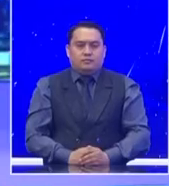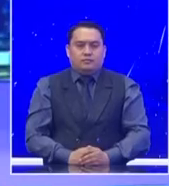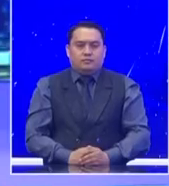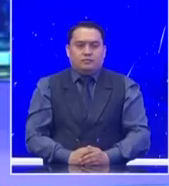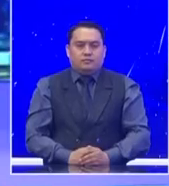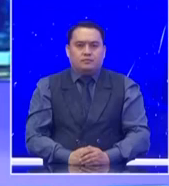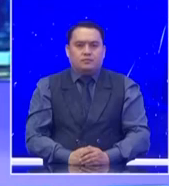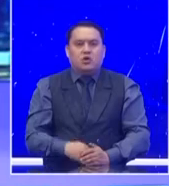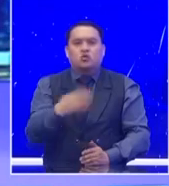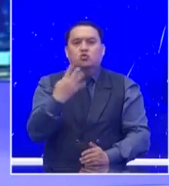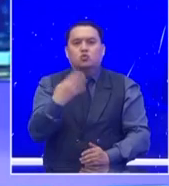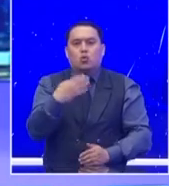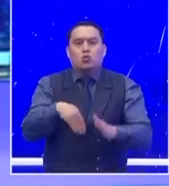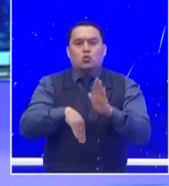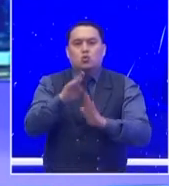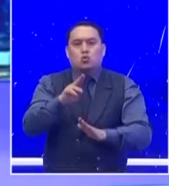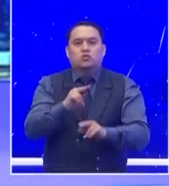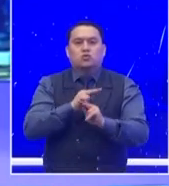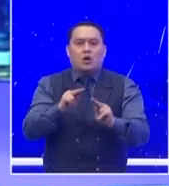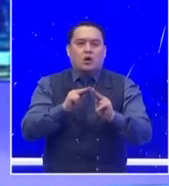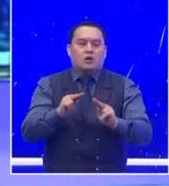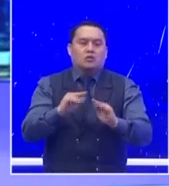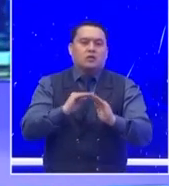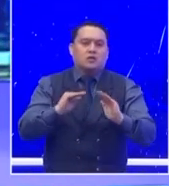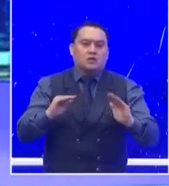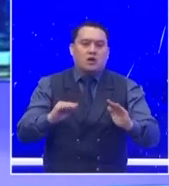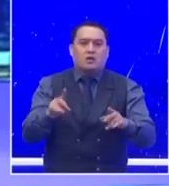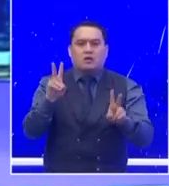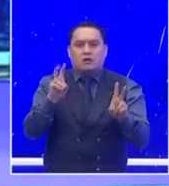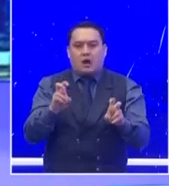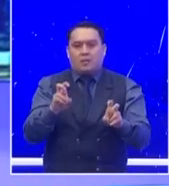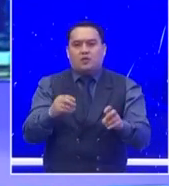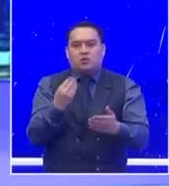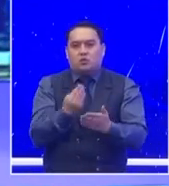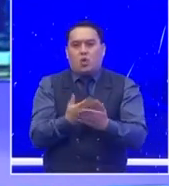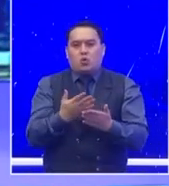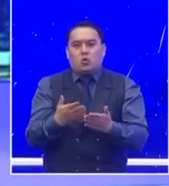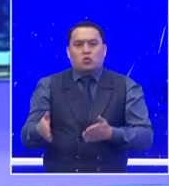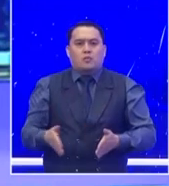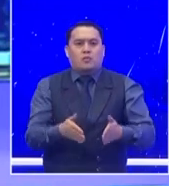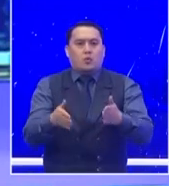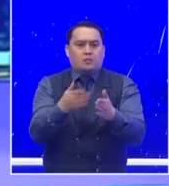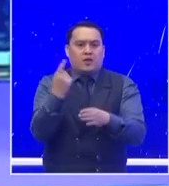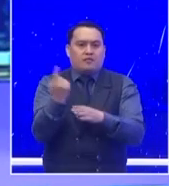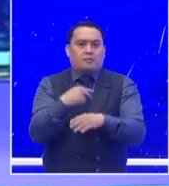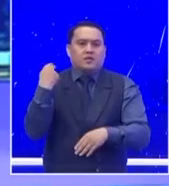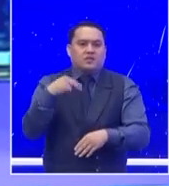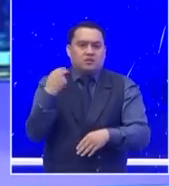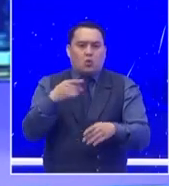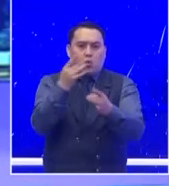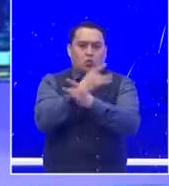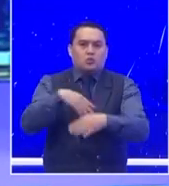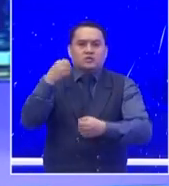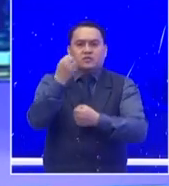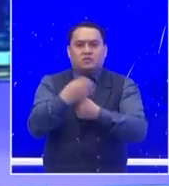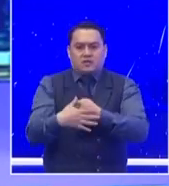К другим темам. 40 лучших учеников Карасайского района в рамках народной экспедиции «Дорога первого президента» посетили историко-культурный